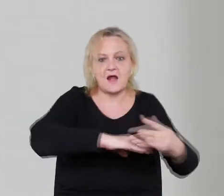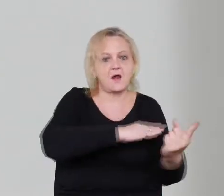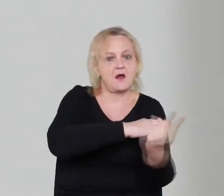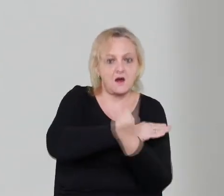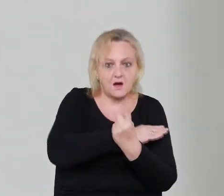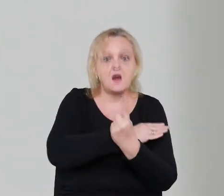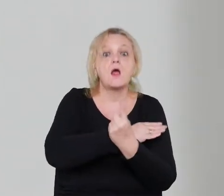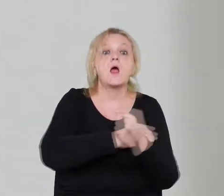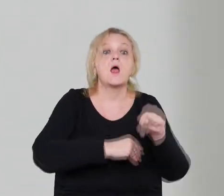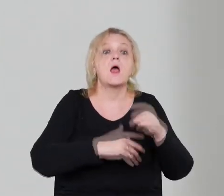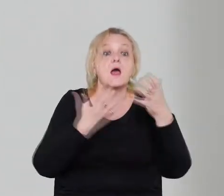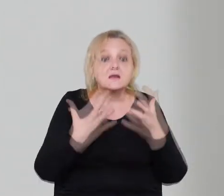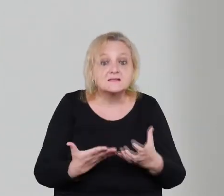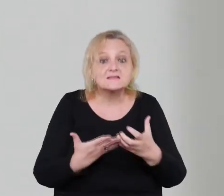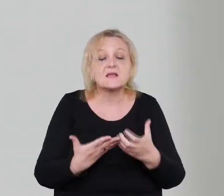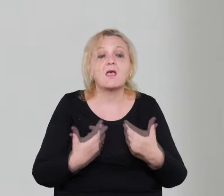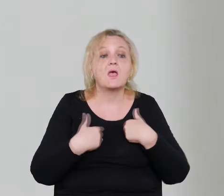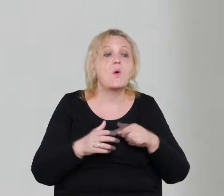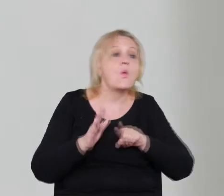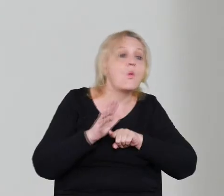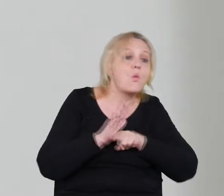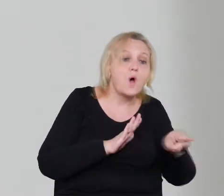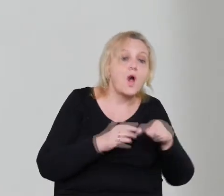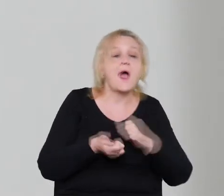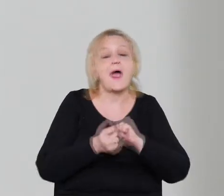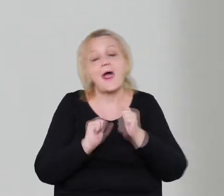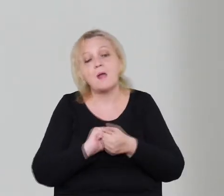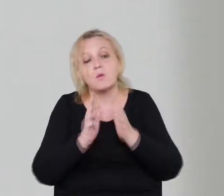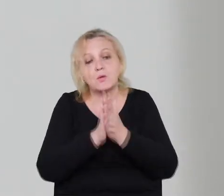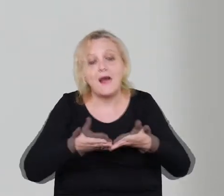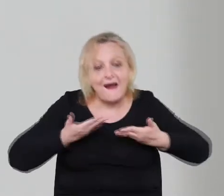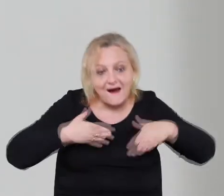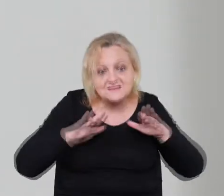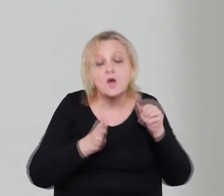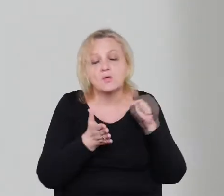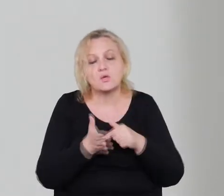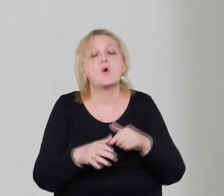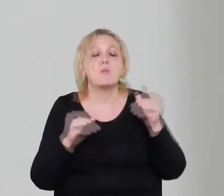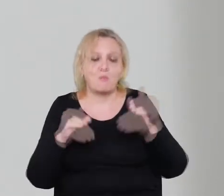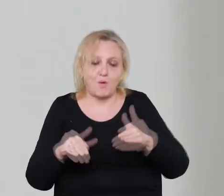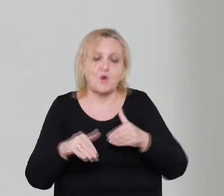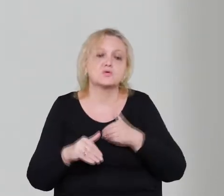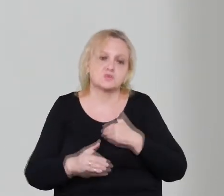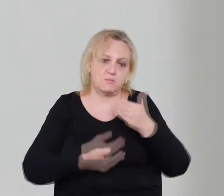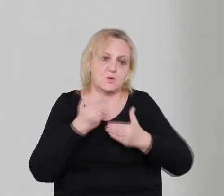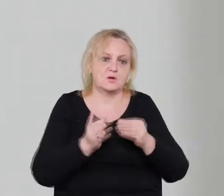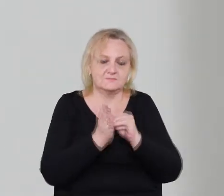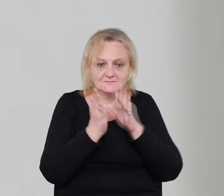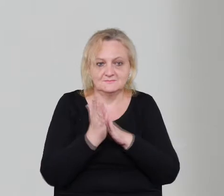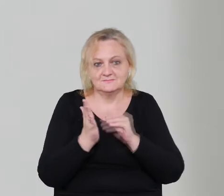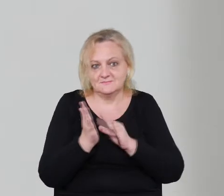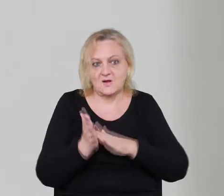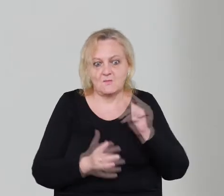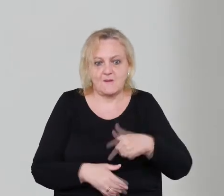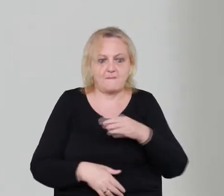i powiedzą że chcą wystąpić o status uchodźcy tudzież ubiegania się o azyl zapewnić wejście w określoną procedurę i my Polacy również